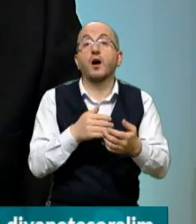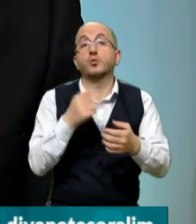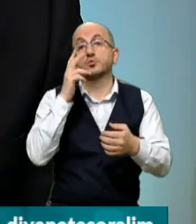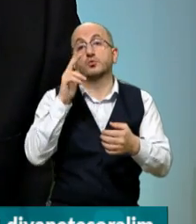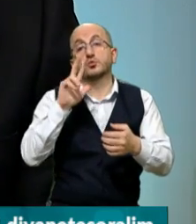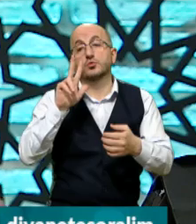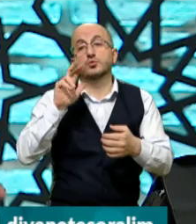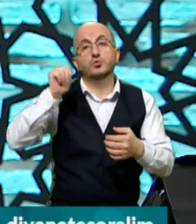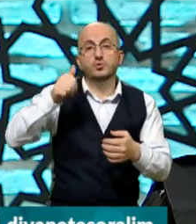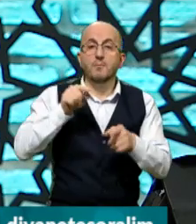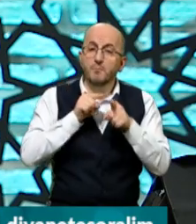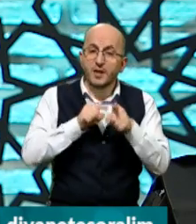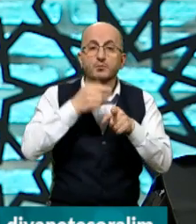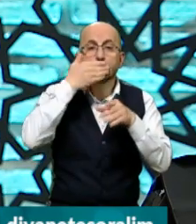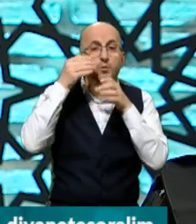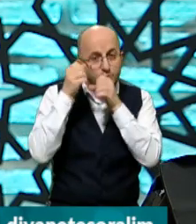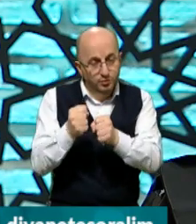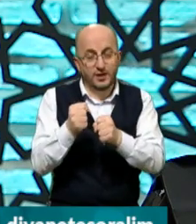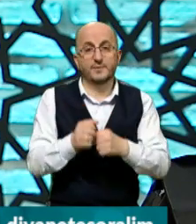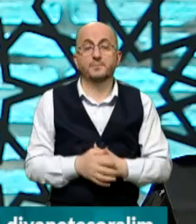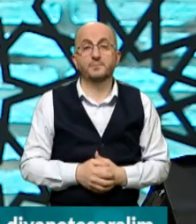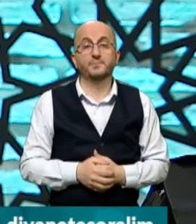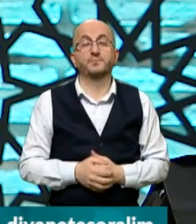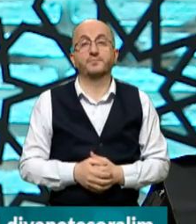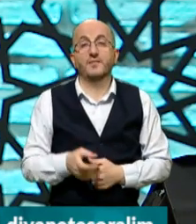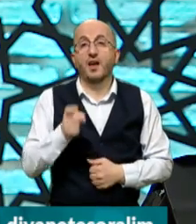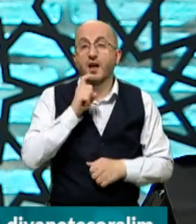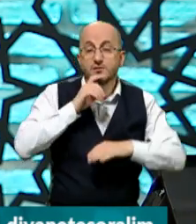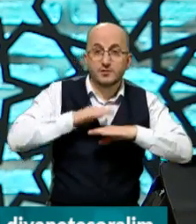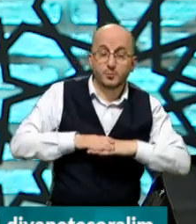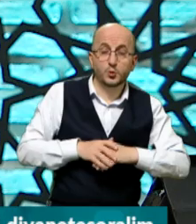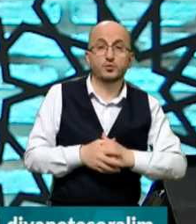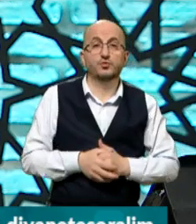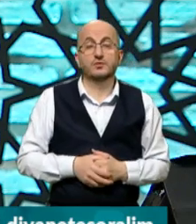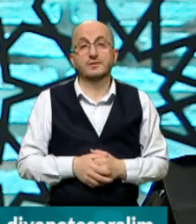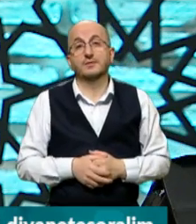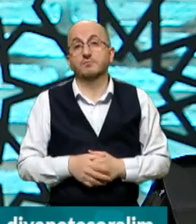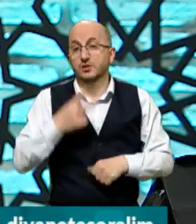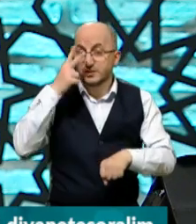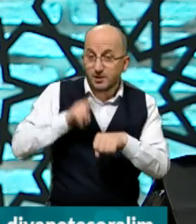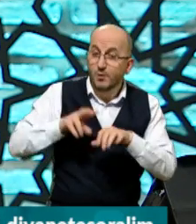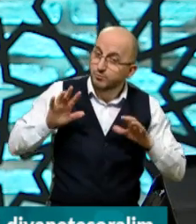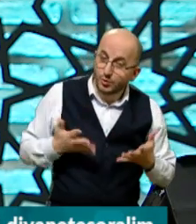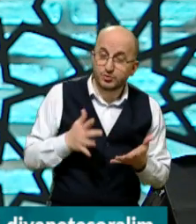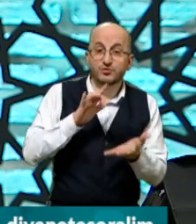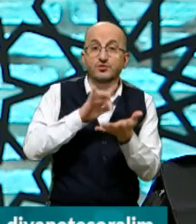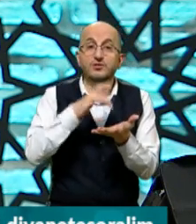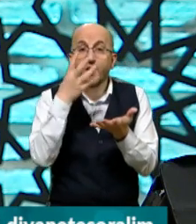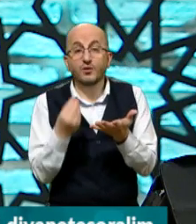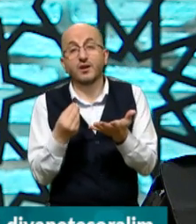tutar. Hocam burayı ben çok önemsiyorum çünkü yanlış yapıyoruz. Ya bir yemin bozduk, kefaret